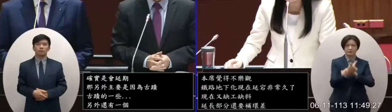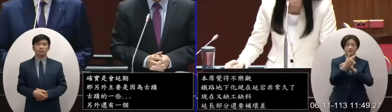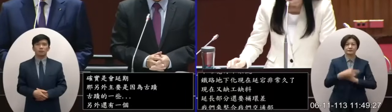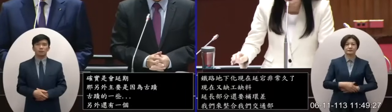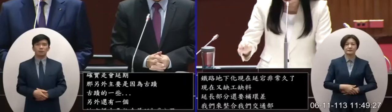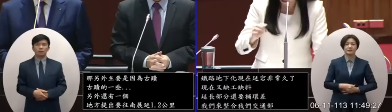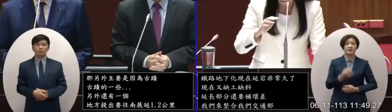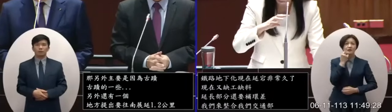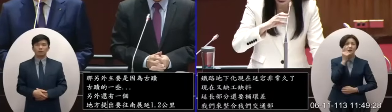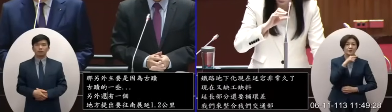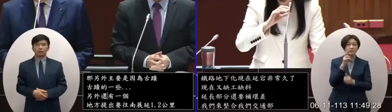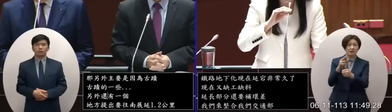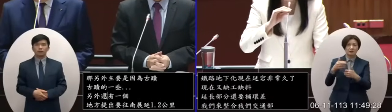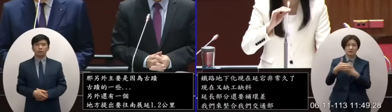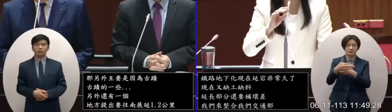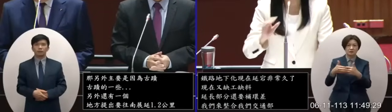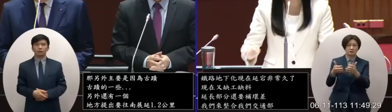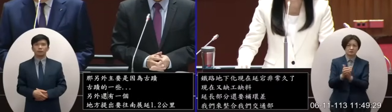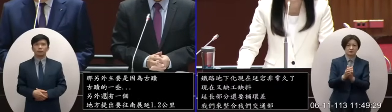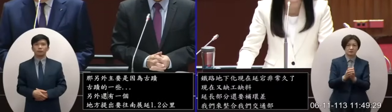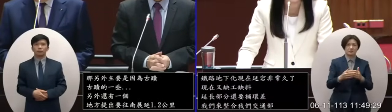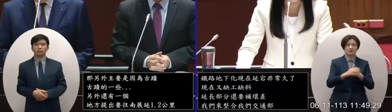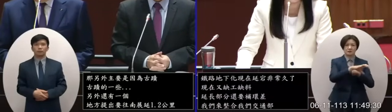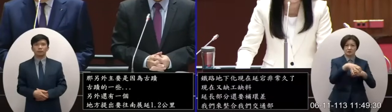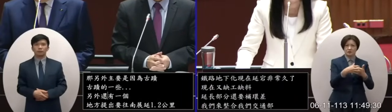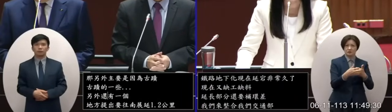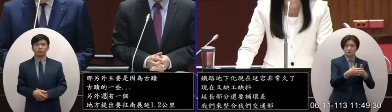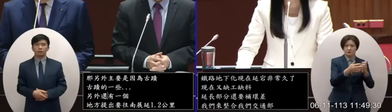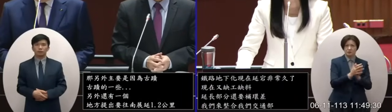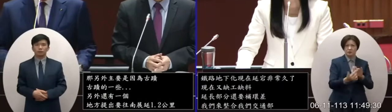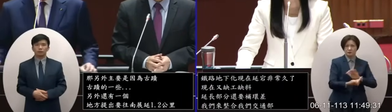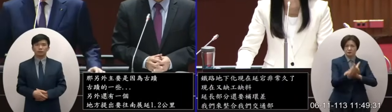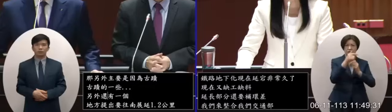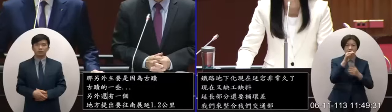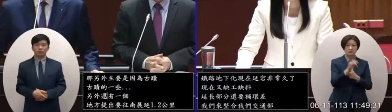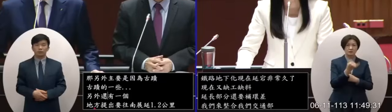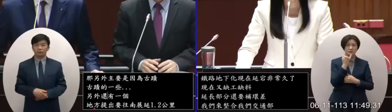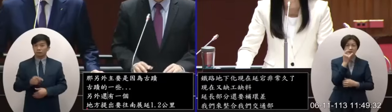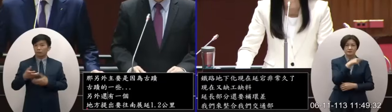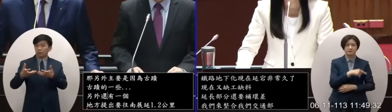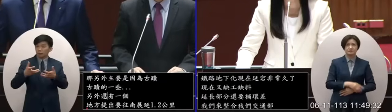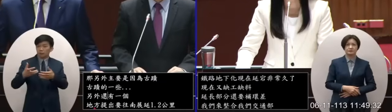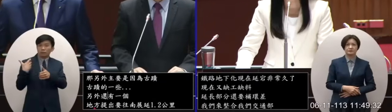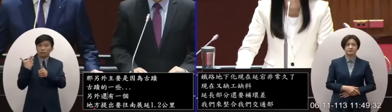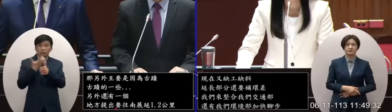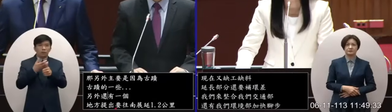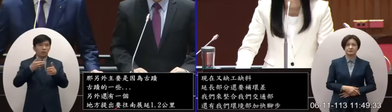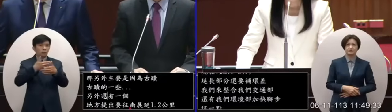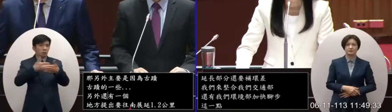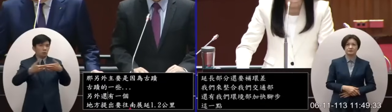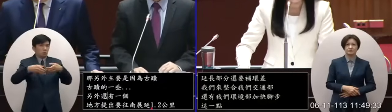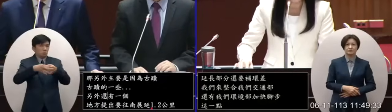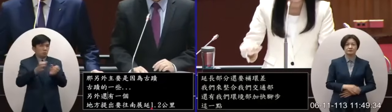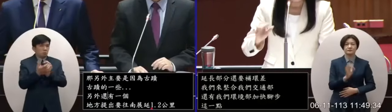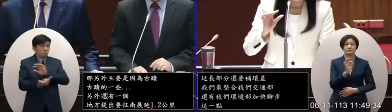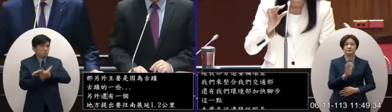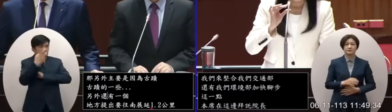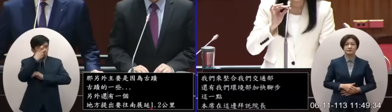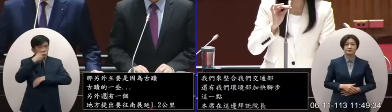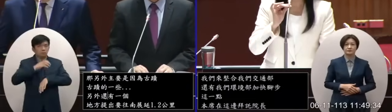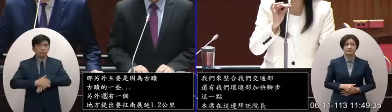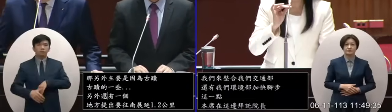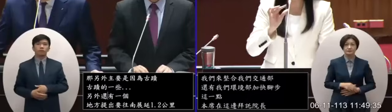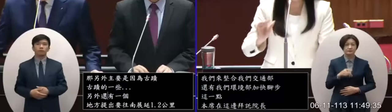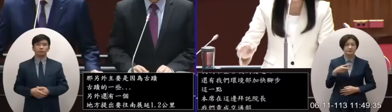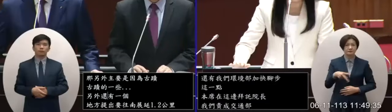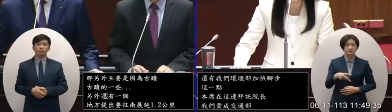责成这个交通部跟环境部加速相关作业，可以吗？ 这个我们会请交通部尽速的把它审议完成哈。